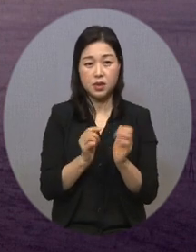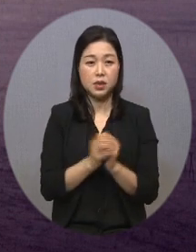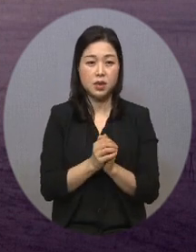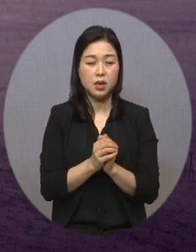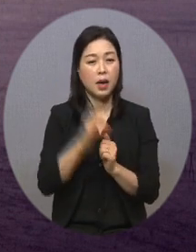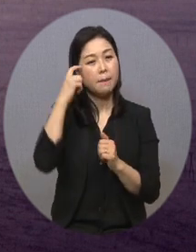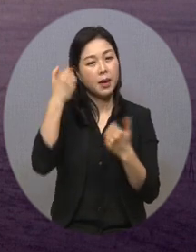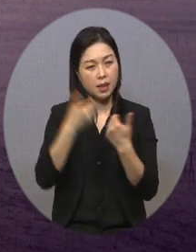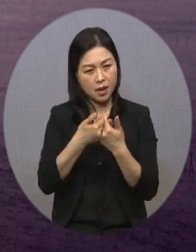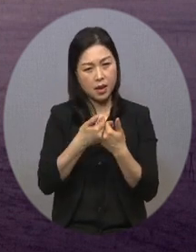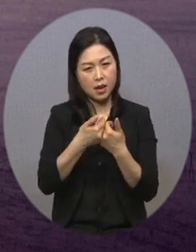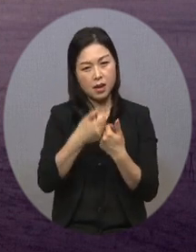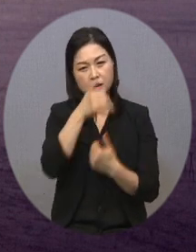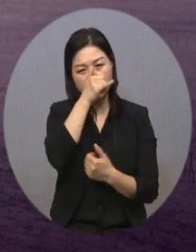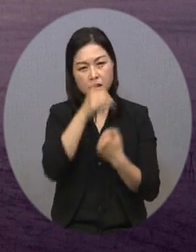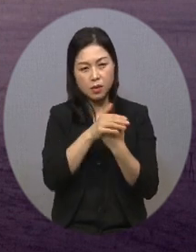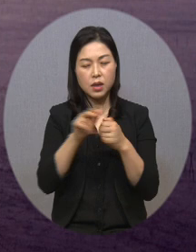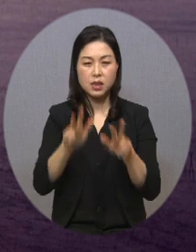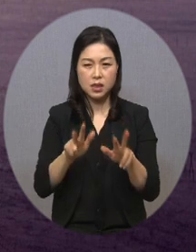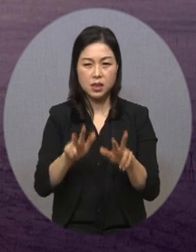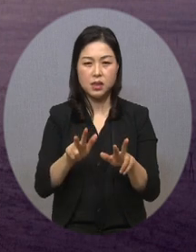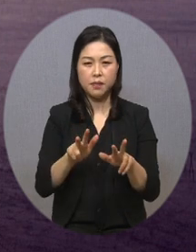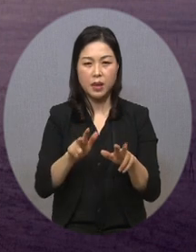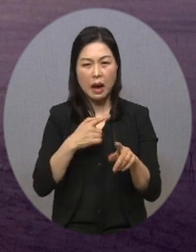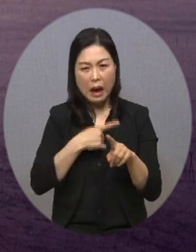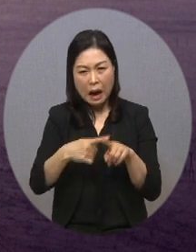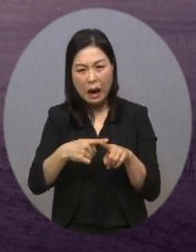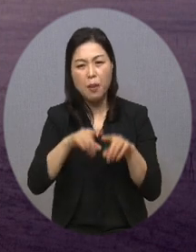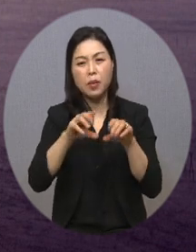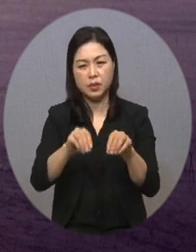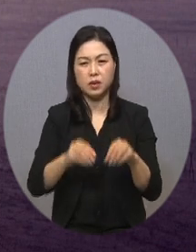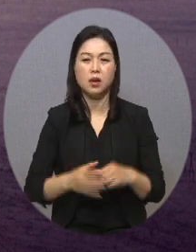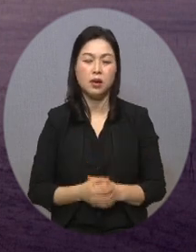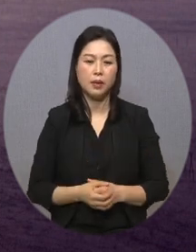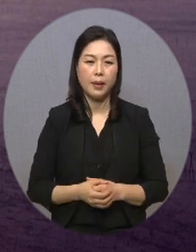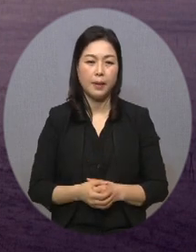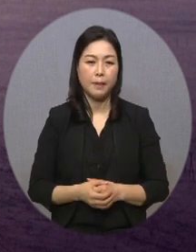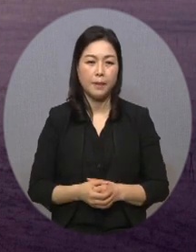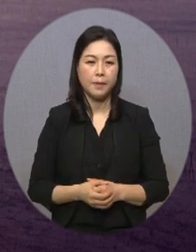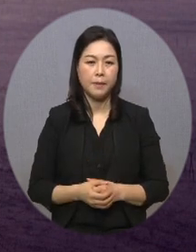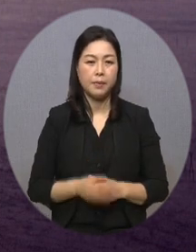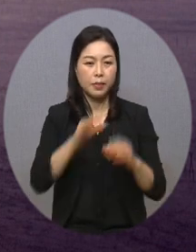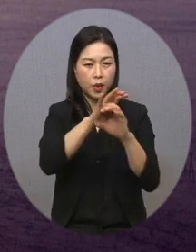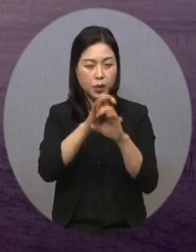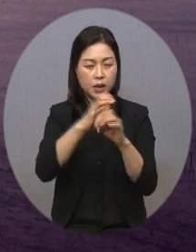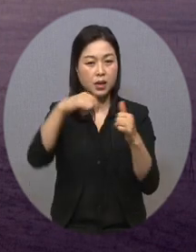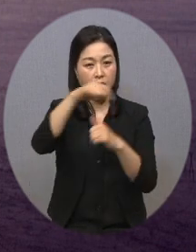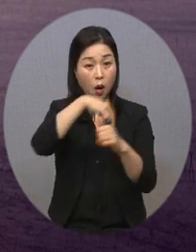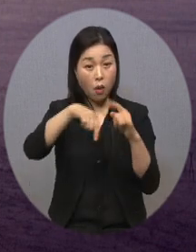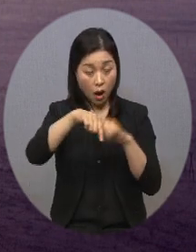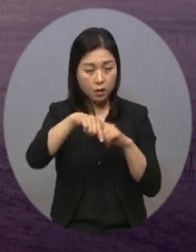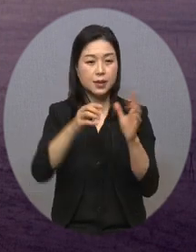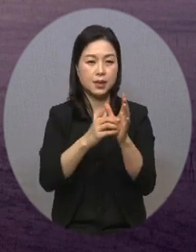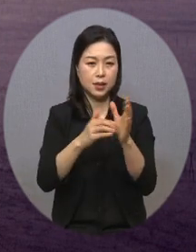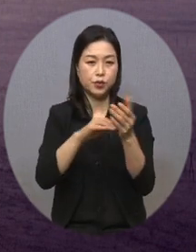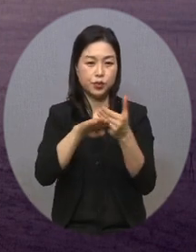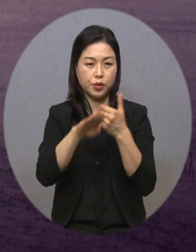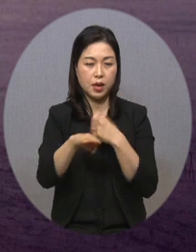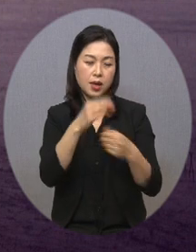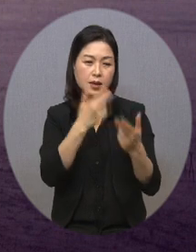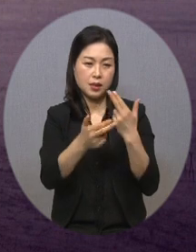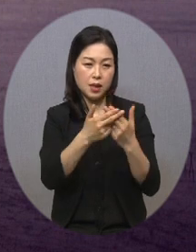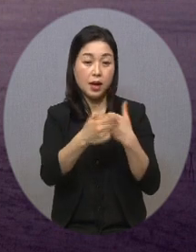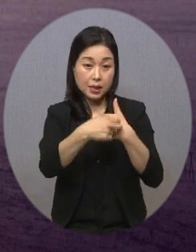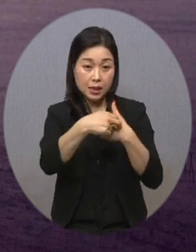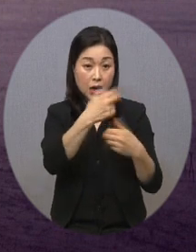반대로 현재로서는 더 이상 진행이 안 되고 있는 상황입니다. 다만 코로나 상황이 진정되고 의사협회를